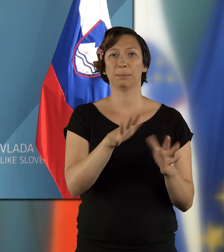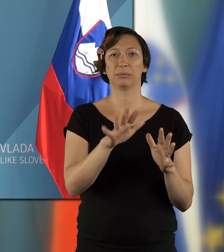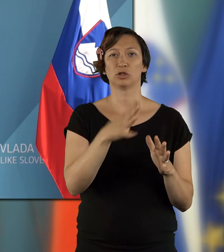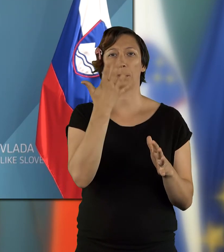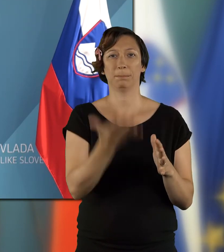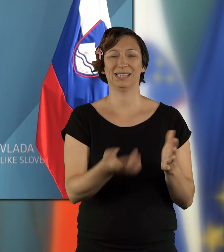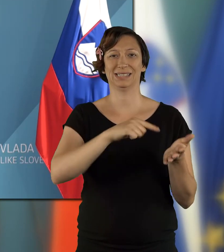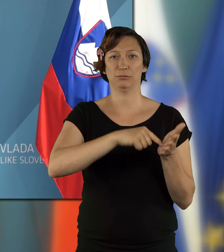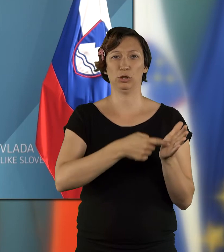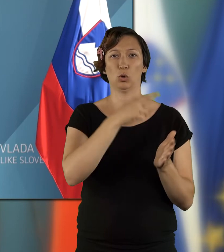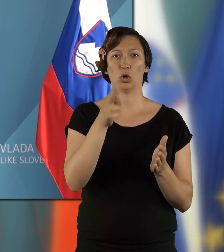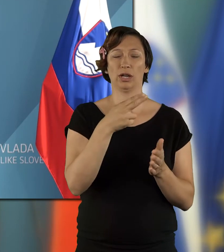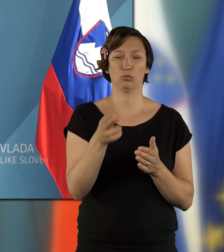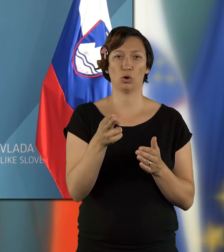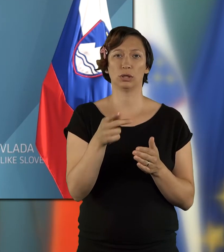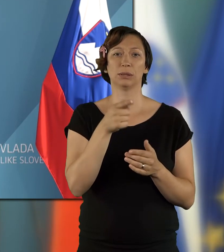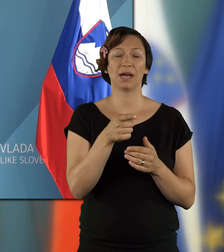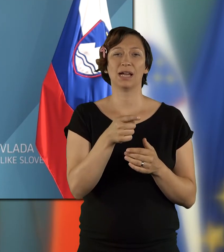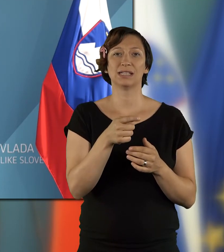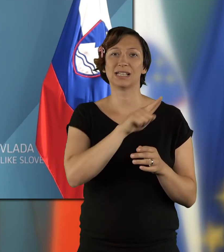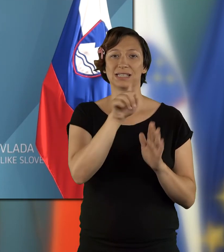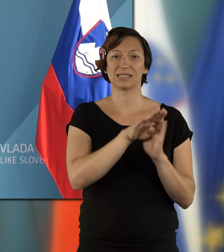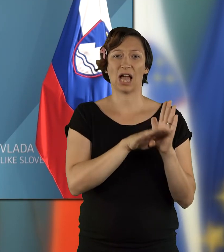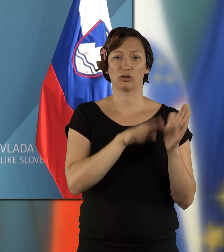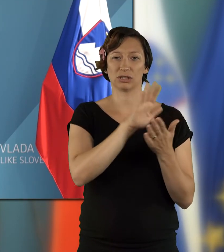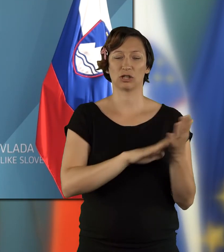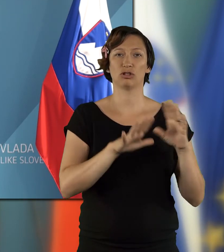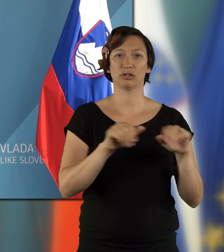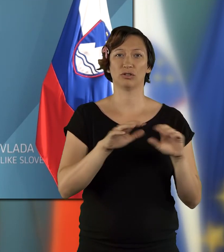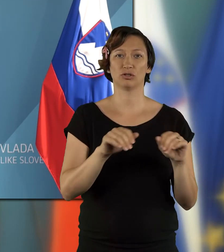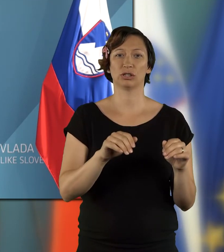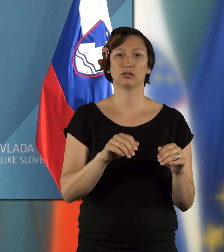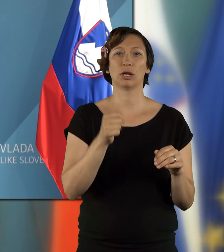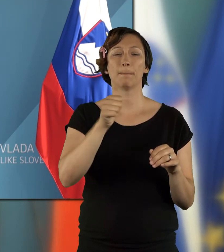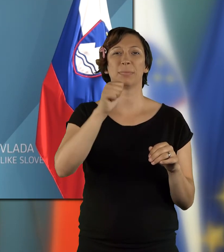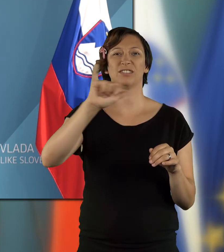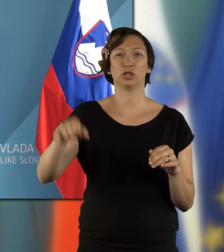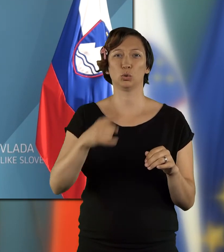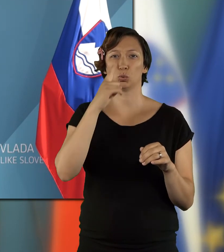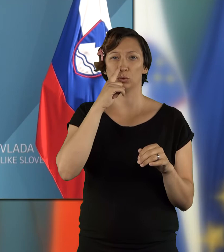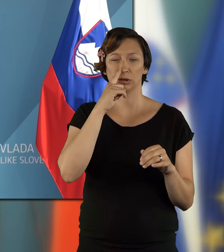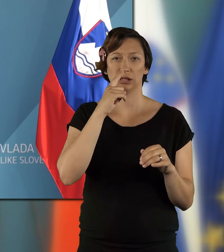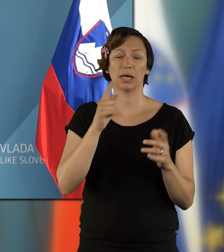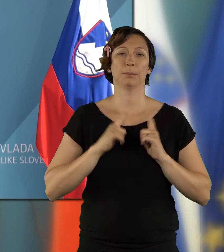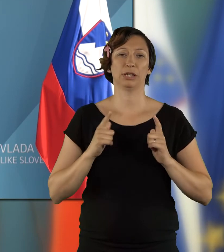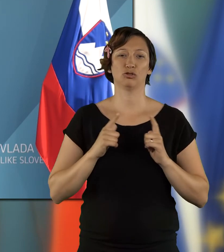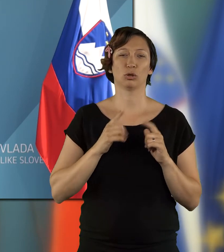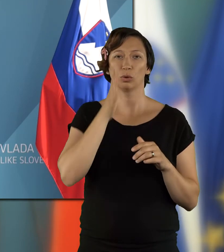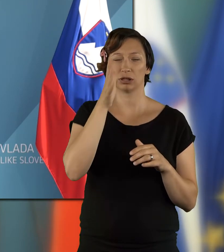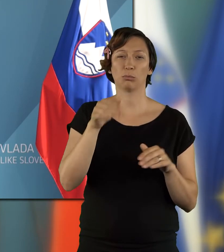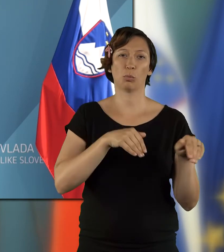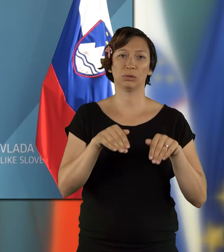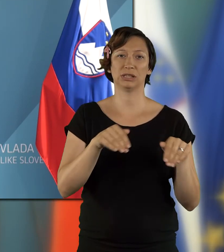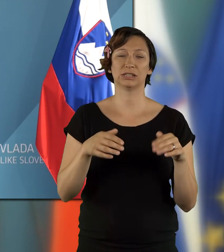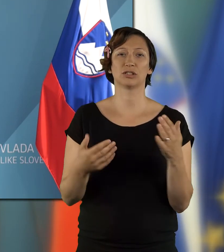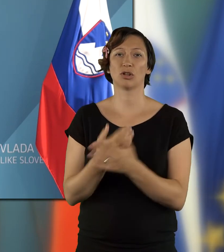približno 50 milijonov evrov. Ker pa se je zakon začel izvrševati šele 1. junija, pričakujem, da bo